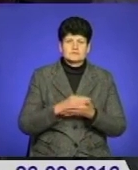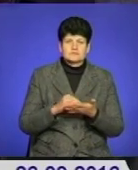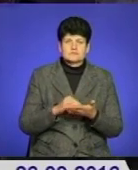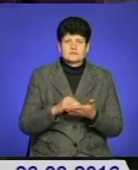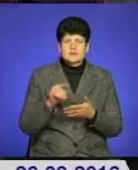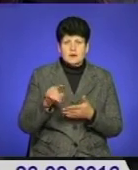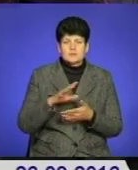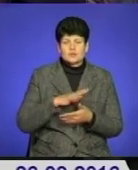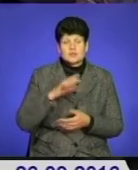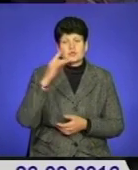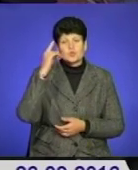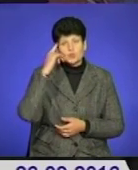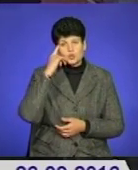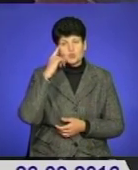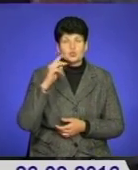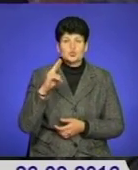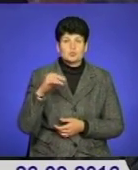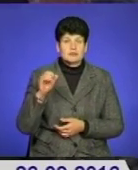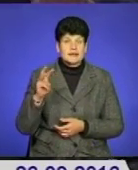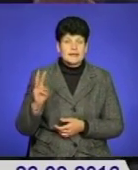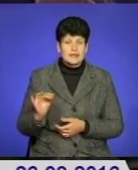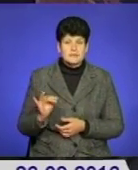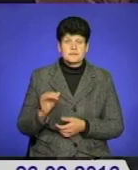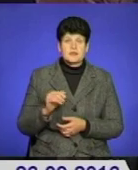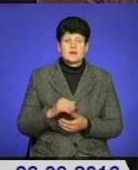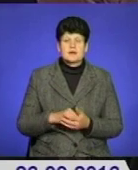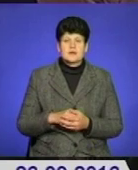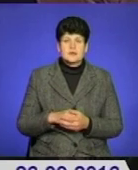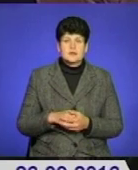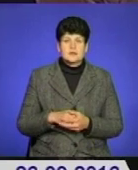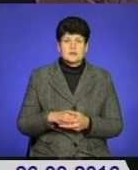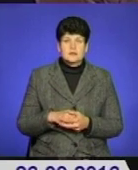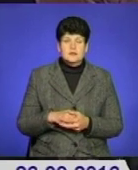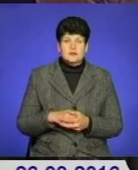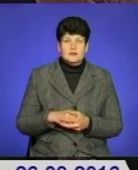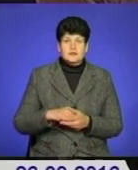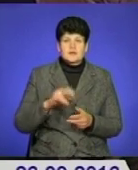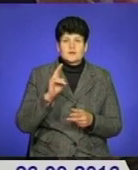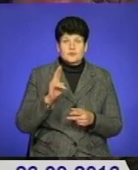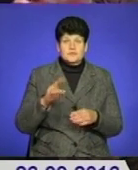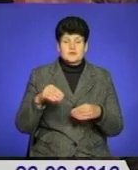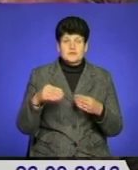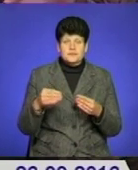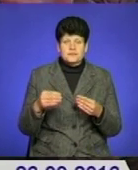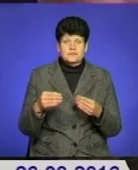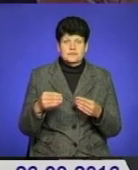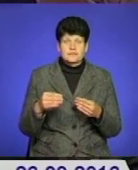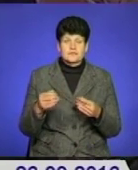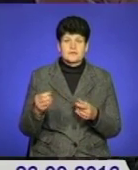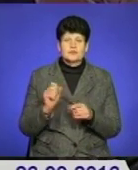були думки. І він феноменально тому, кому довіряв, він вручав